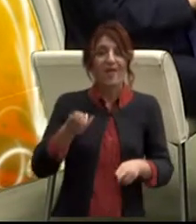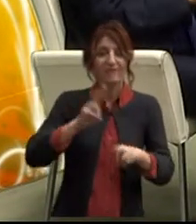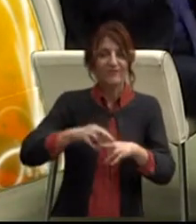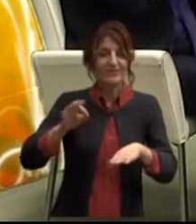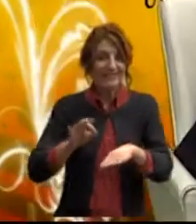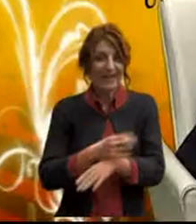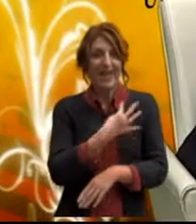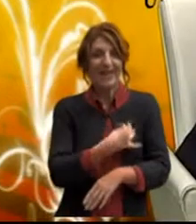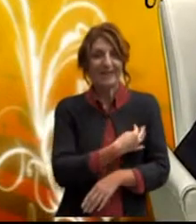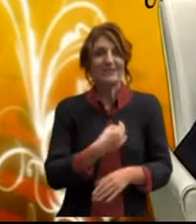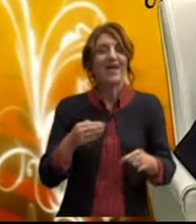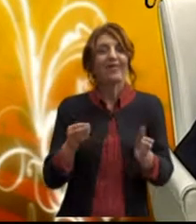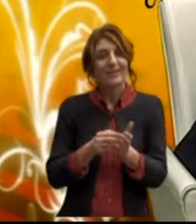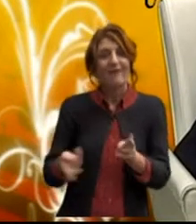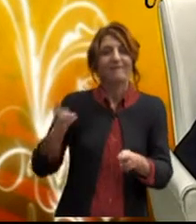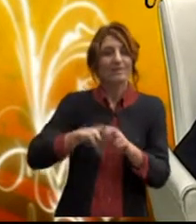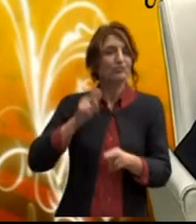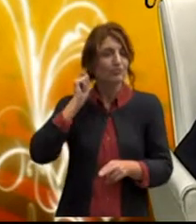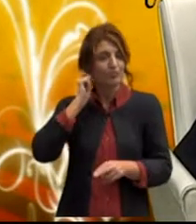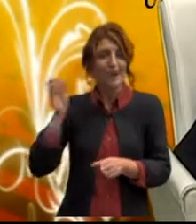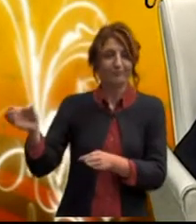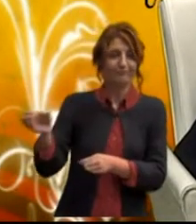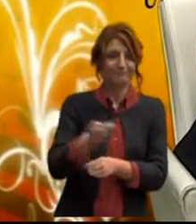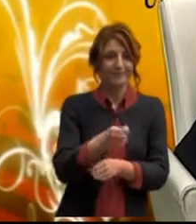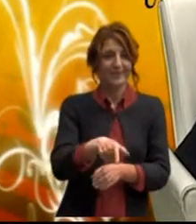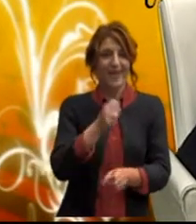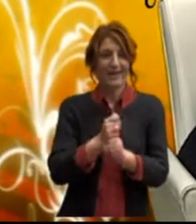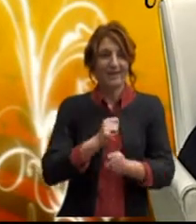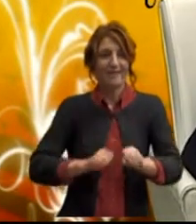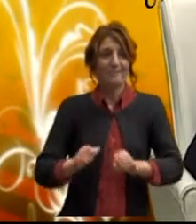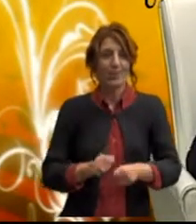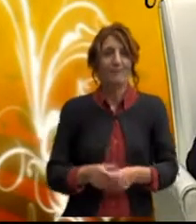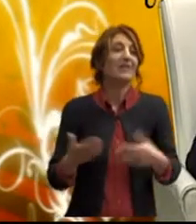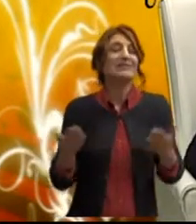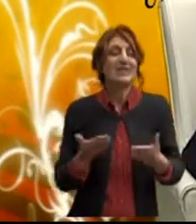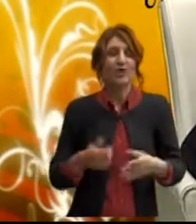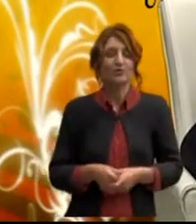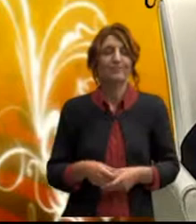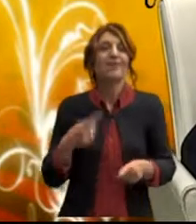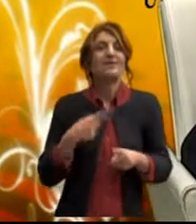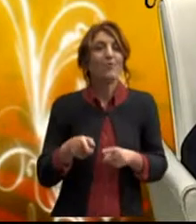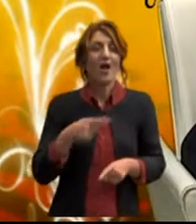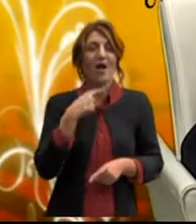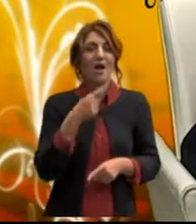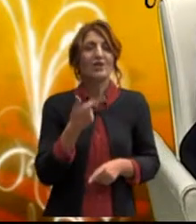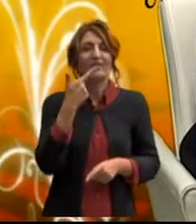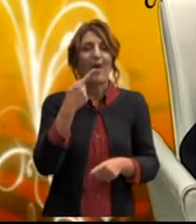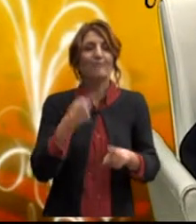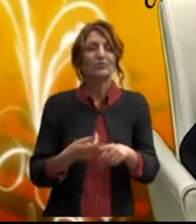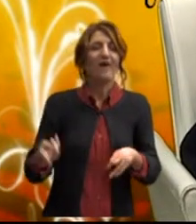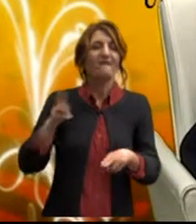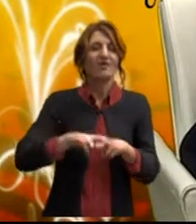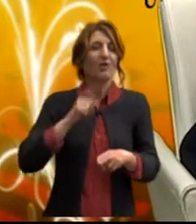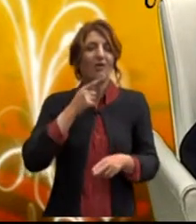žena. A sad, kakve veze imaju žene i depresija? Zato što se kaže da dva puta je veća učestalost